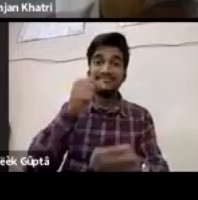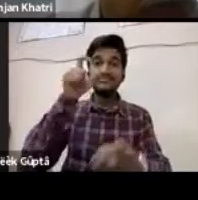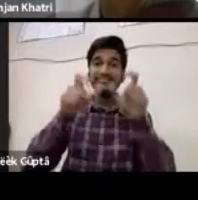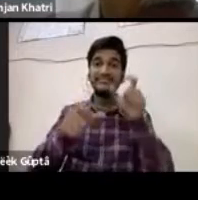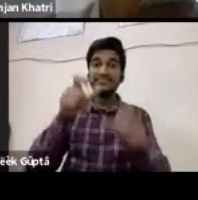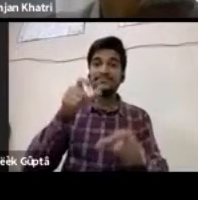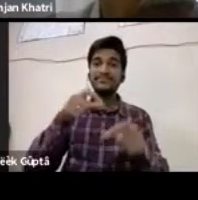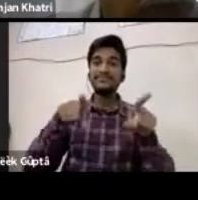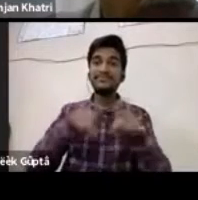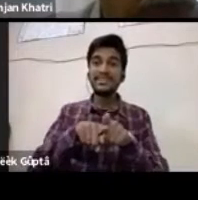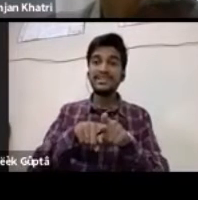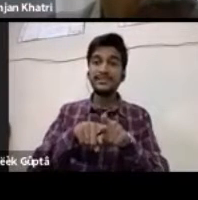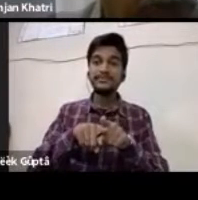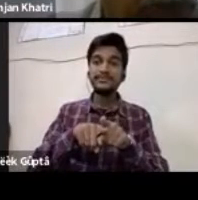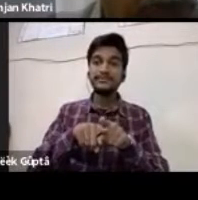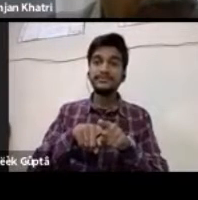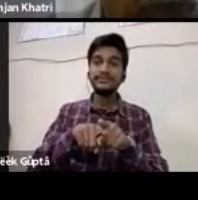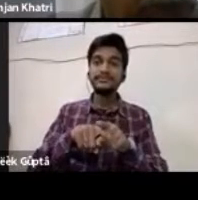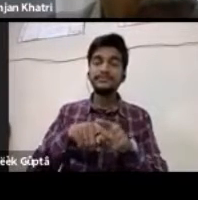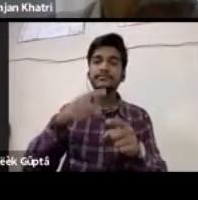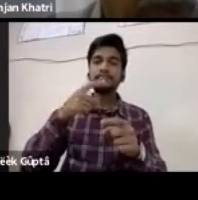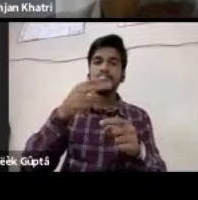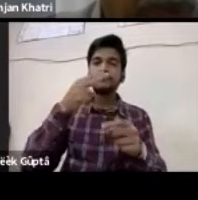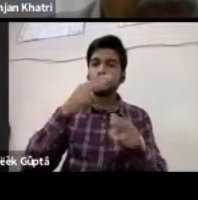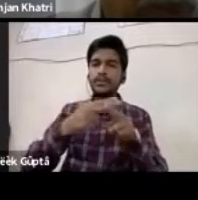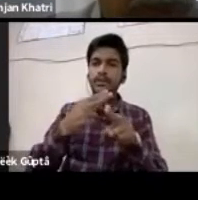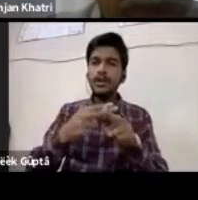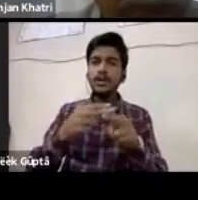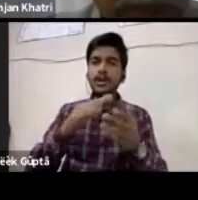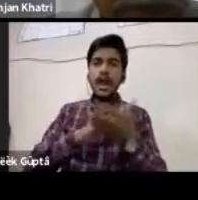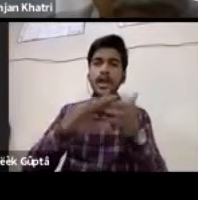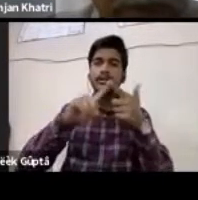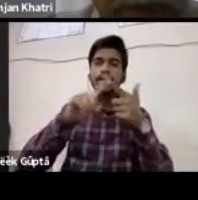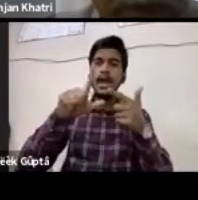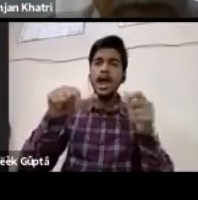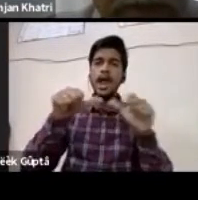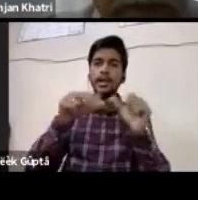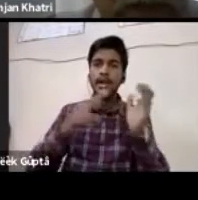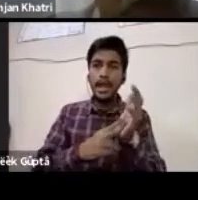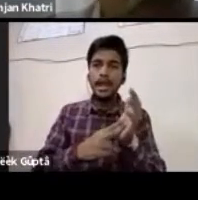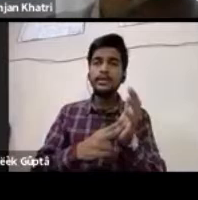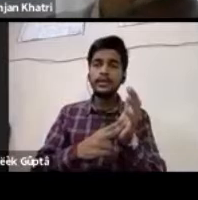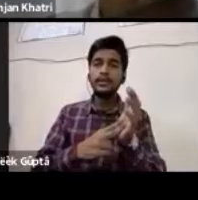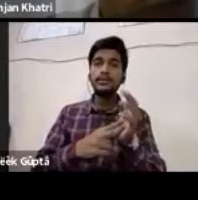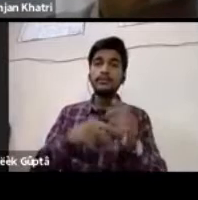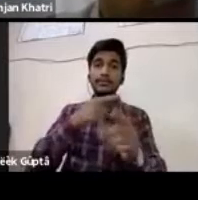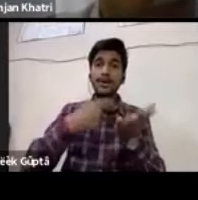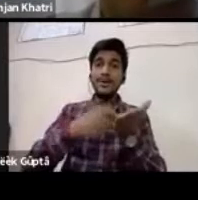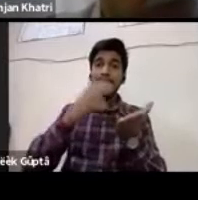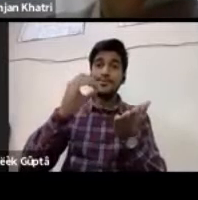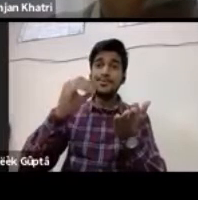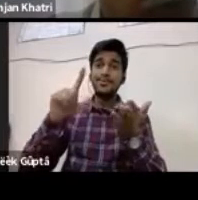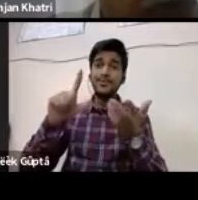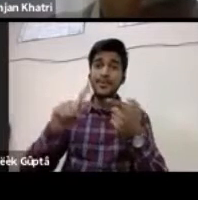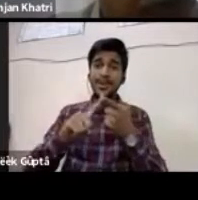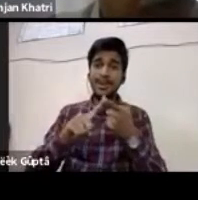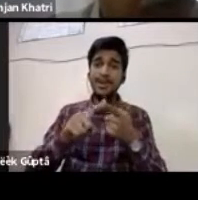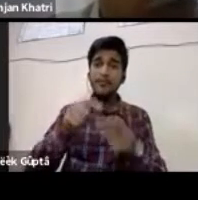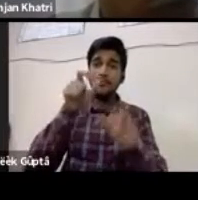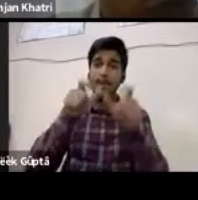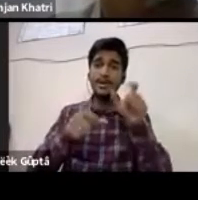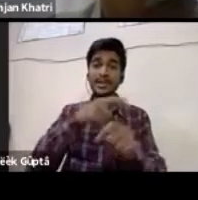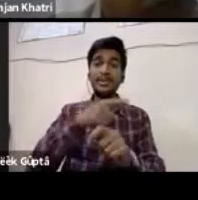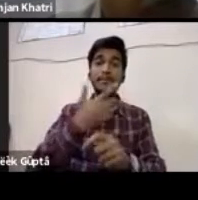सेड हेलन केलर इज ऑलवेज अ रोल मॉडल फॉर पर्संस विद